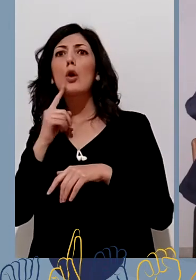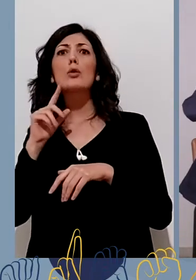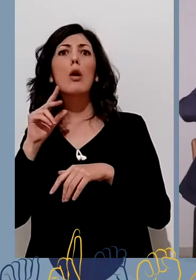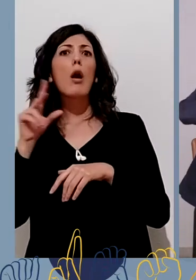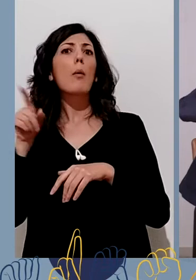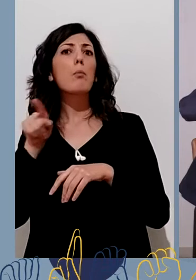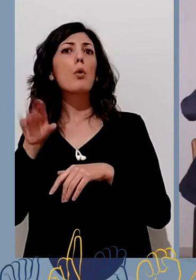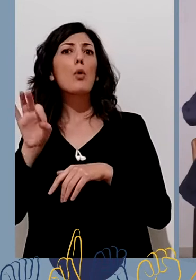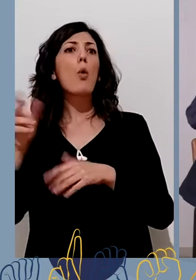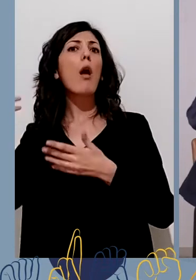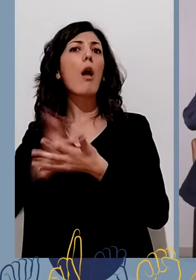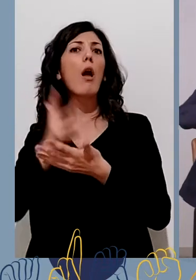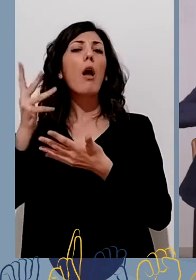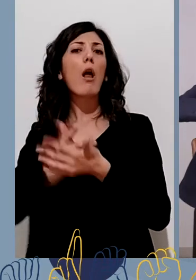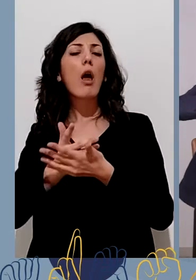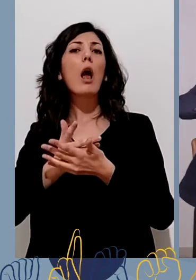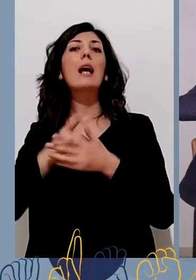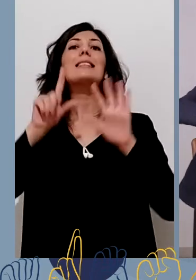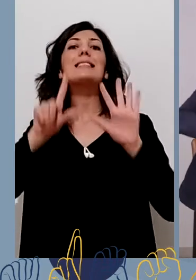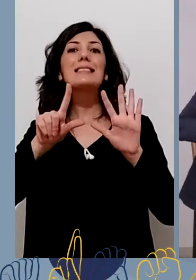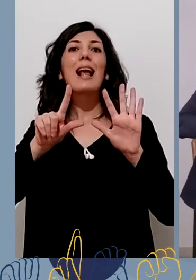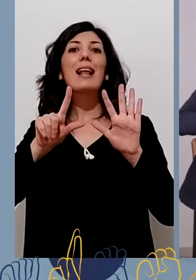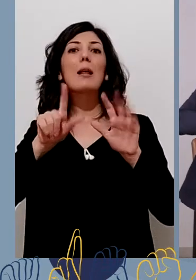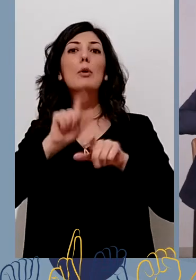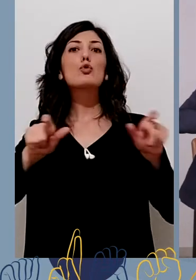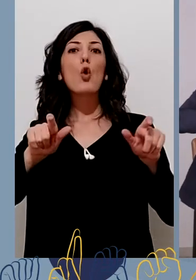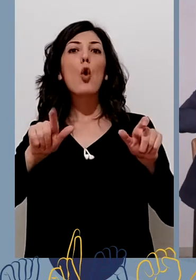e sette rapinatori, e li poteva riconoscere.